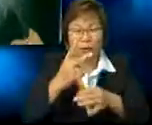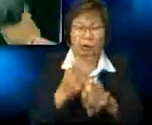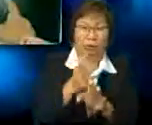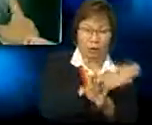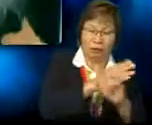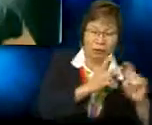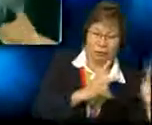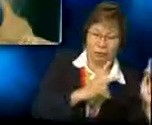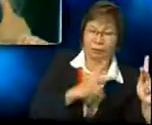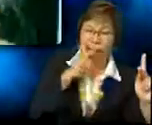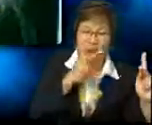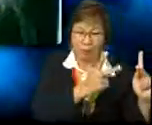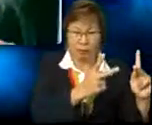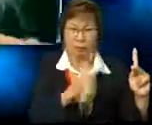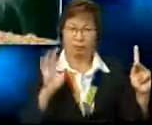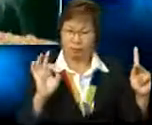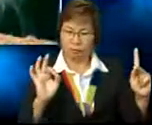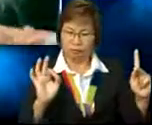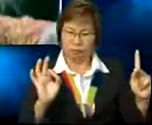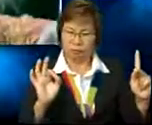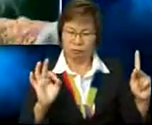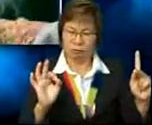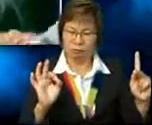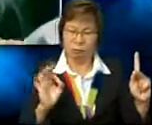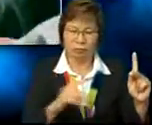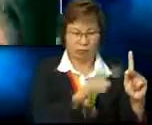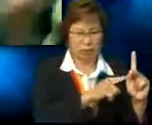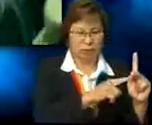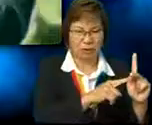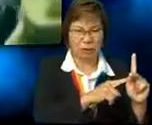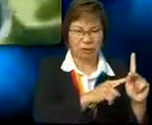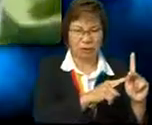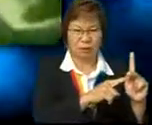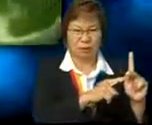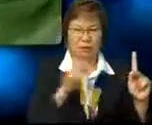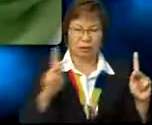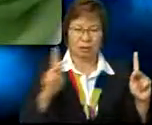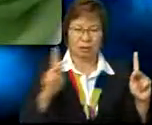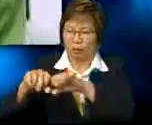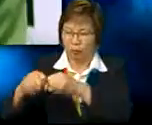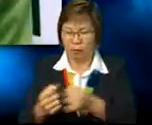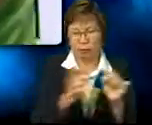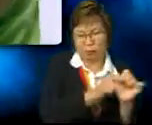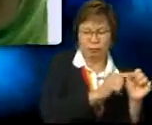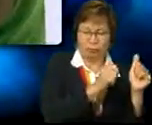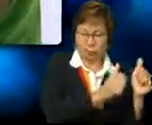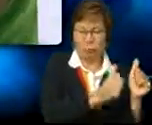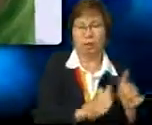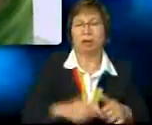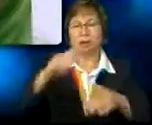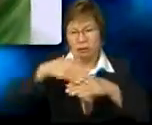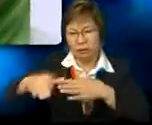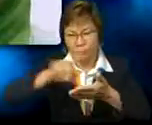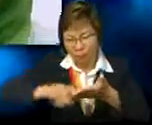ni sempurna, belah kanan ni sudah patah dan sudah bengkok. Jadi selepas kita dah